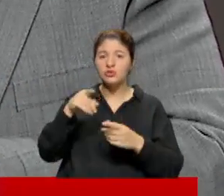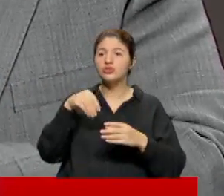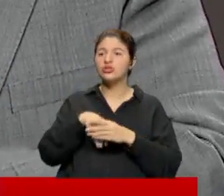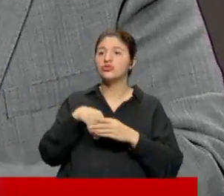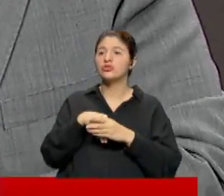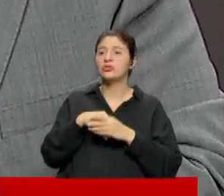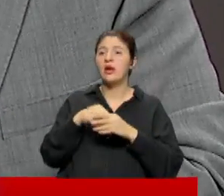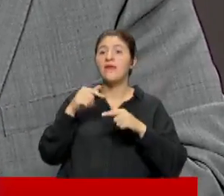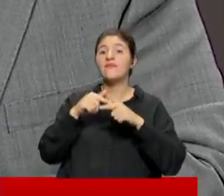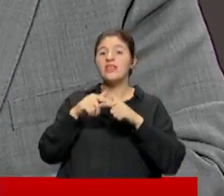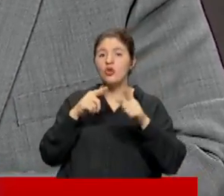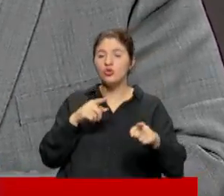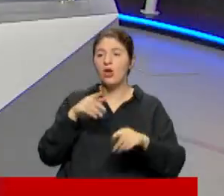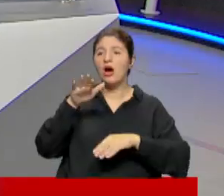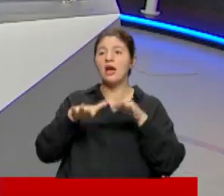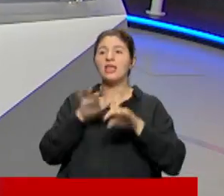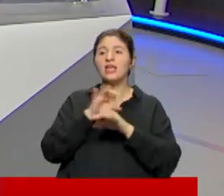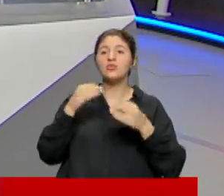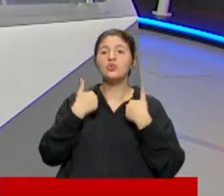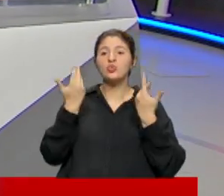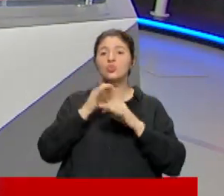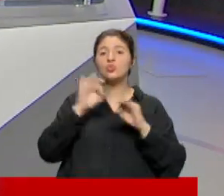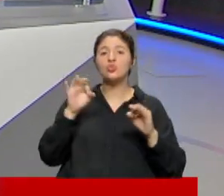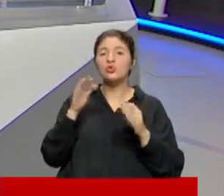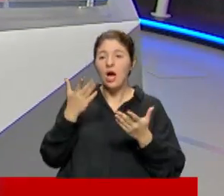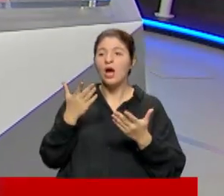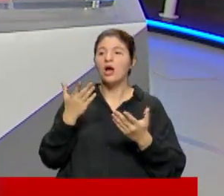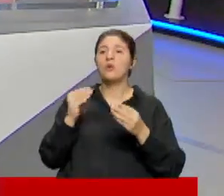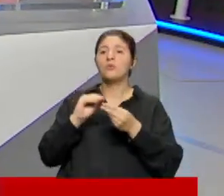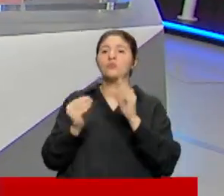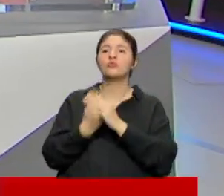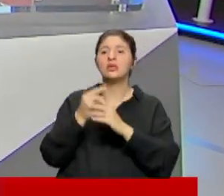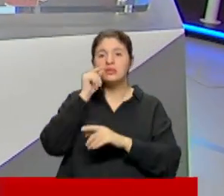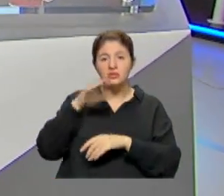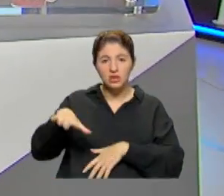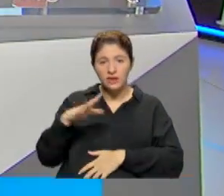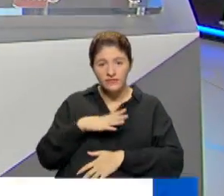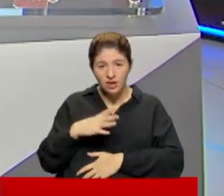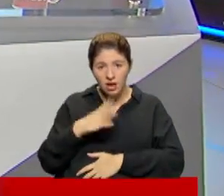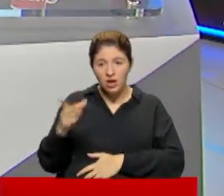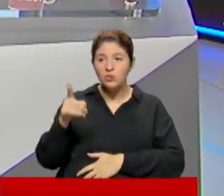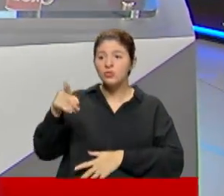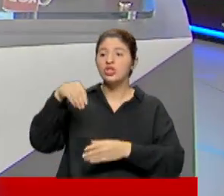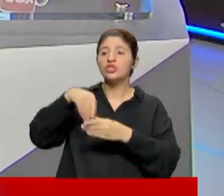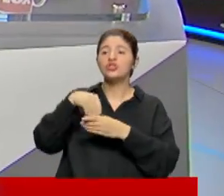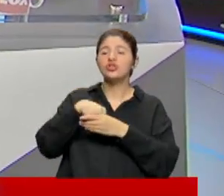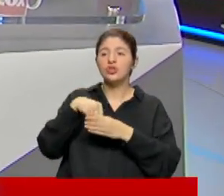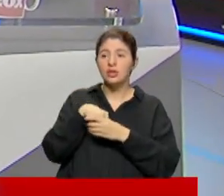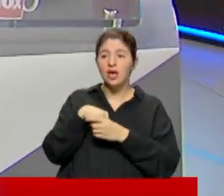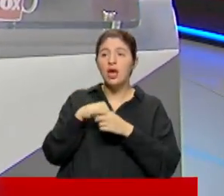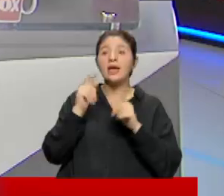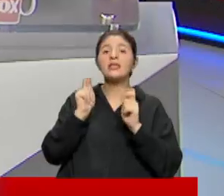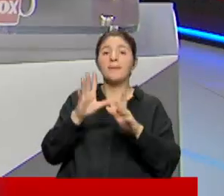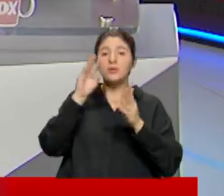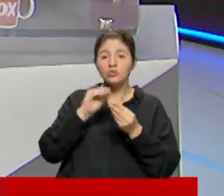içinde fetö'nün adaletsizliğine ve hukuksuzluğun uğramış insanlar var bunların içerisinde